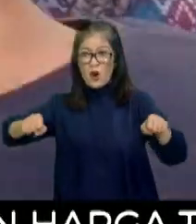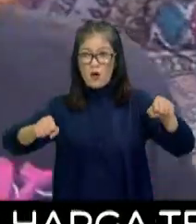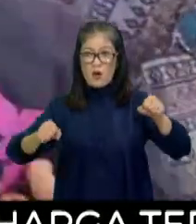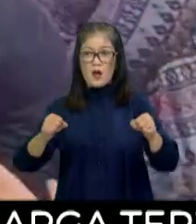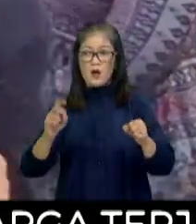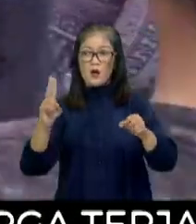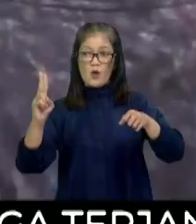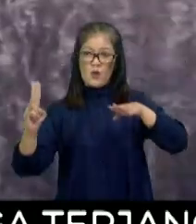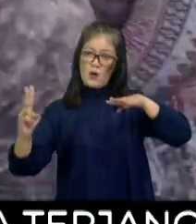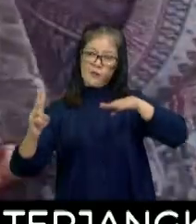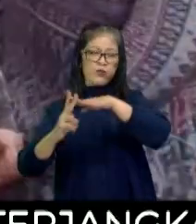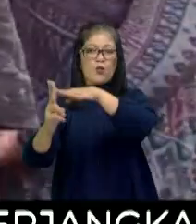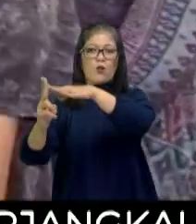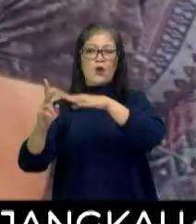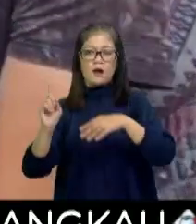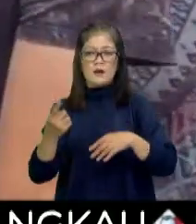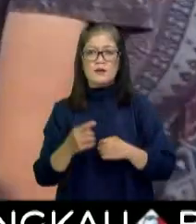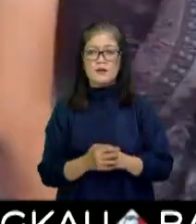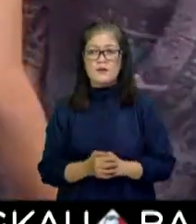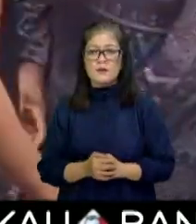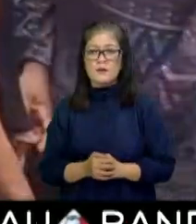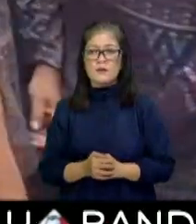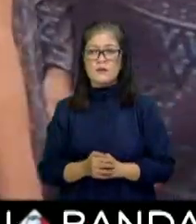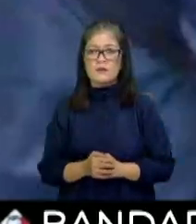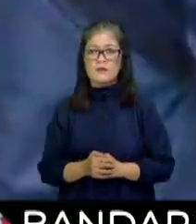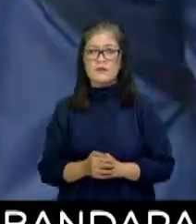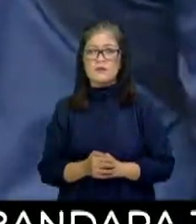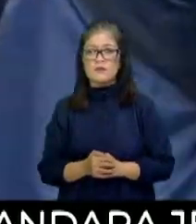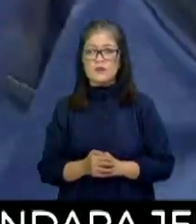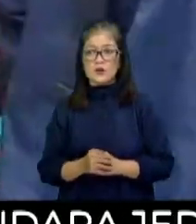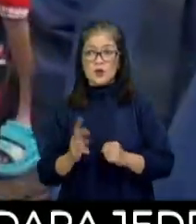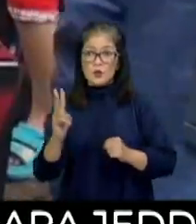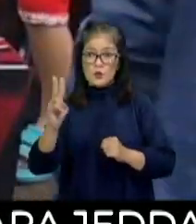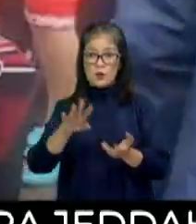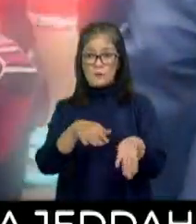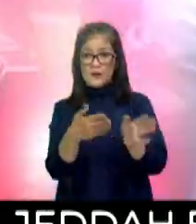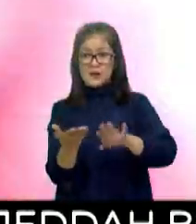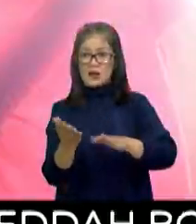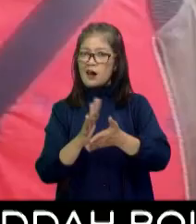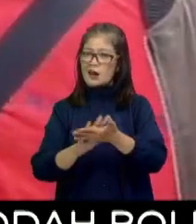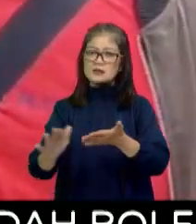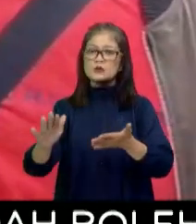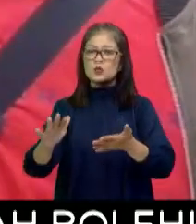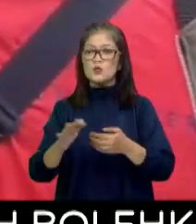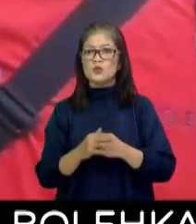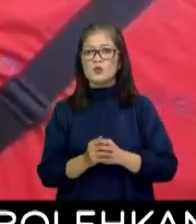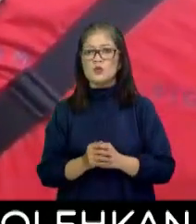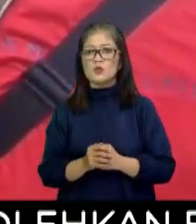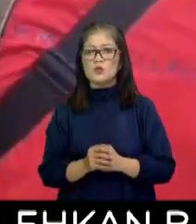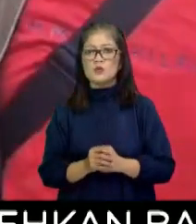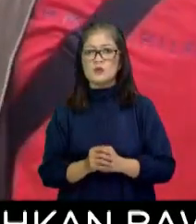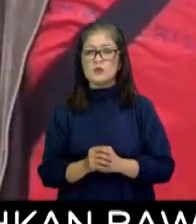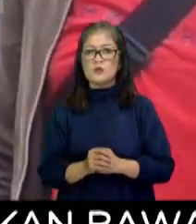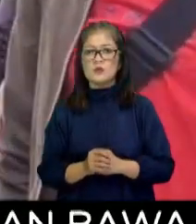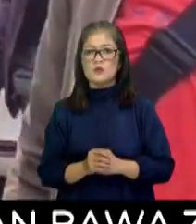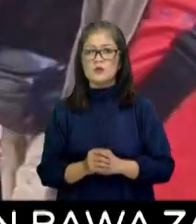wanita. Akibat kejadian, pengendara motor dan pejalan kaki tewas di lokasi. Karena sama-sama kencang, mobil juga